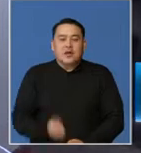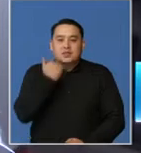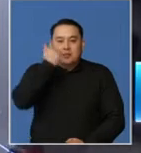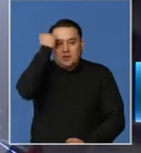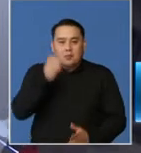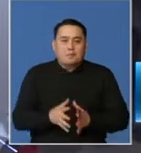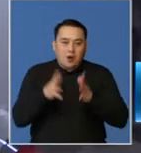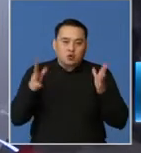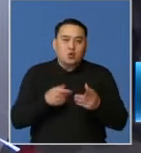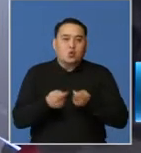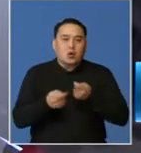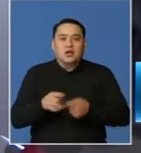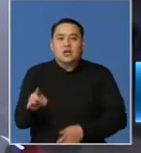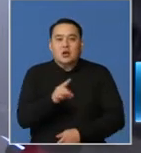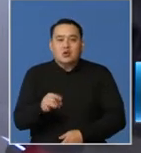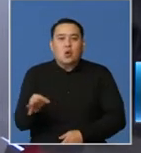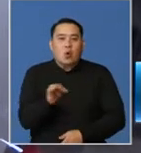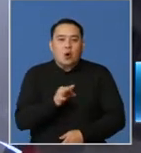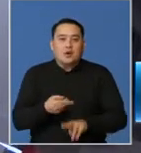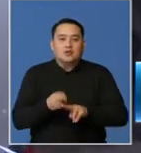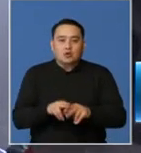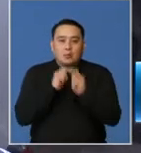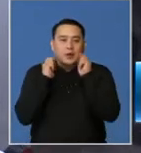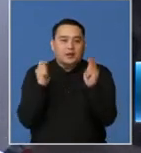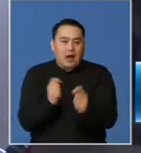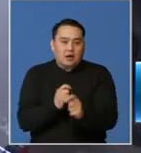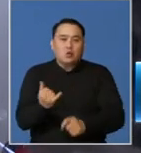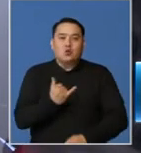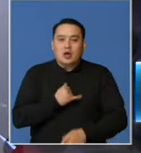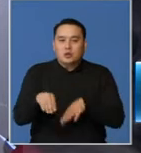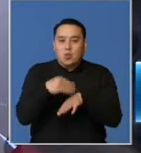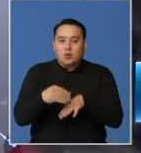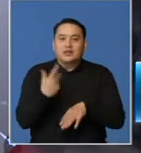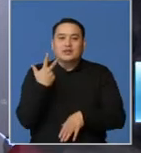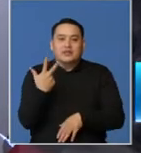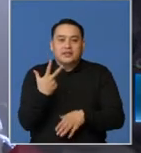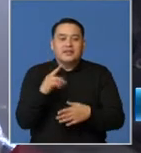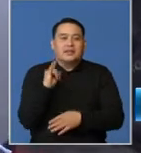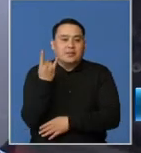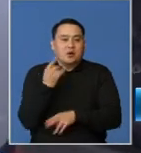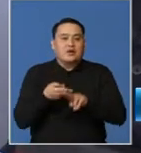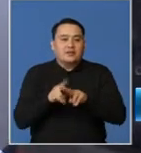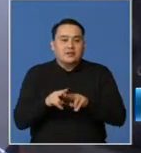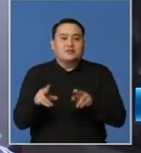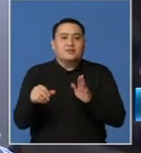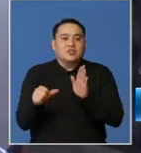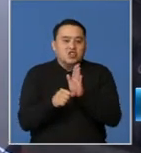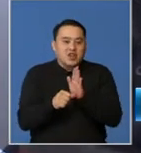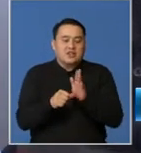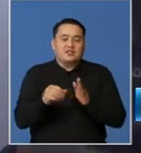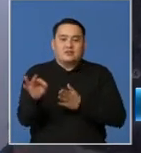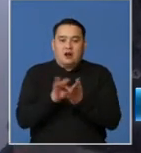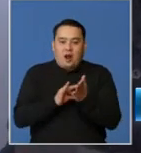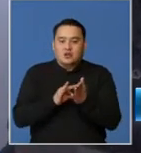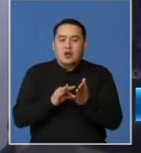Спасибо большое руководству района и области за такой подарок. У нас с мужем было 3 ребенка, а в этом году их стало вдвое больше.